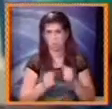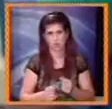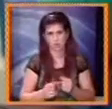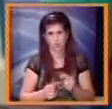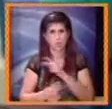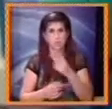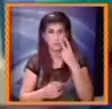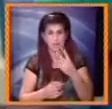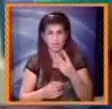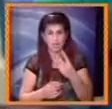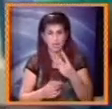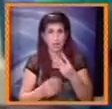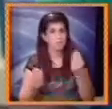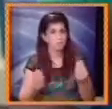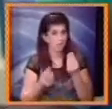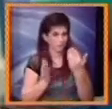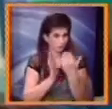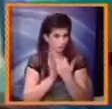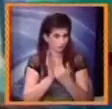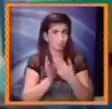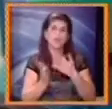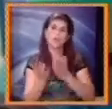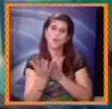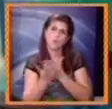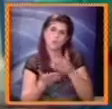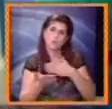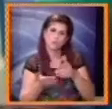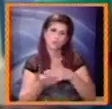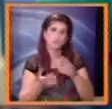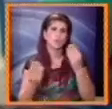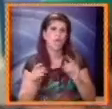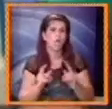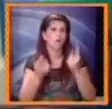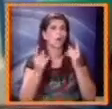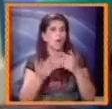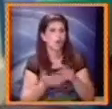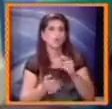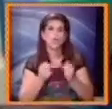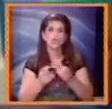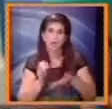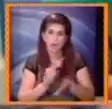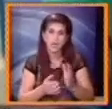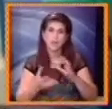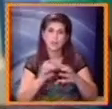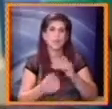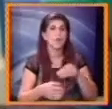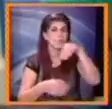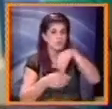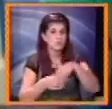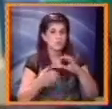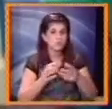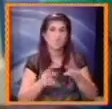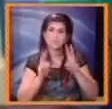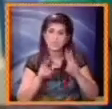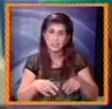אני לא בטוח. אם מסתכלים על הסטטיסטיקה, אנחנו עדיין ממשיכים בהרבה אירועים, המשטרה עובדת שם קשה, גם בכניסה לכפר, גם בתוך הכפר